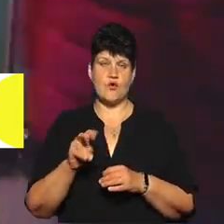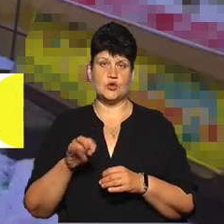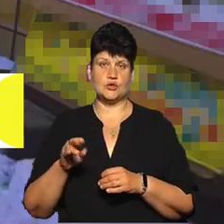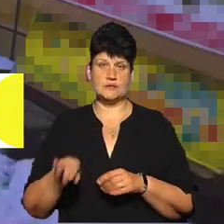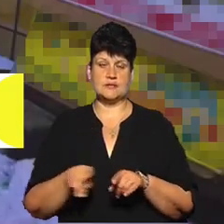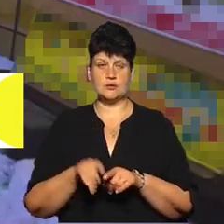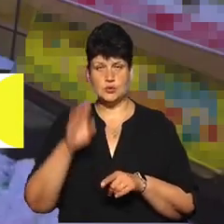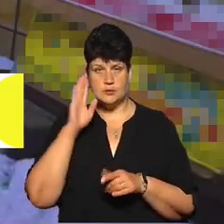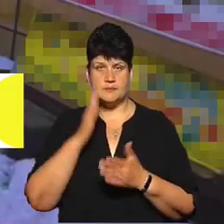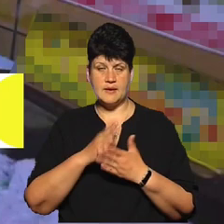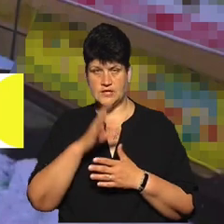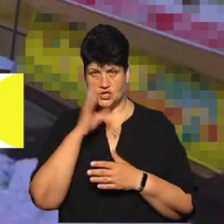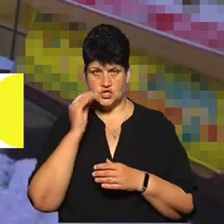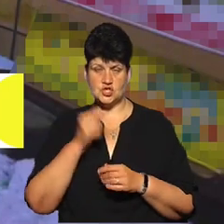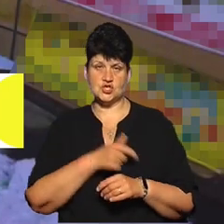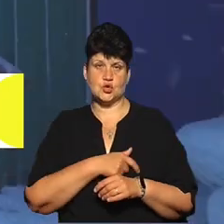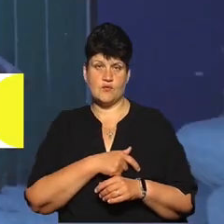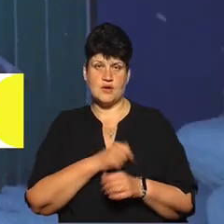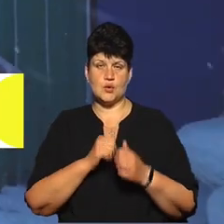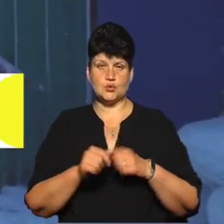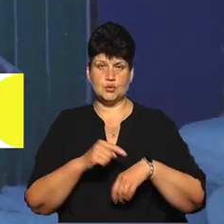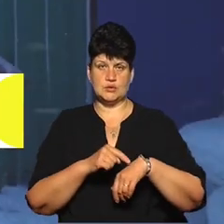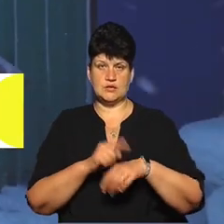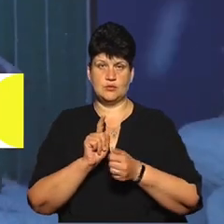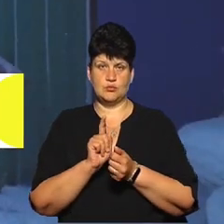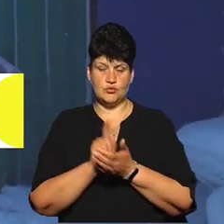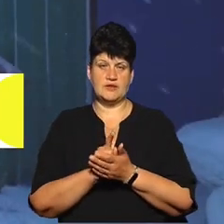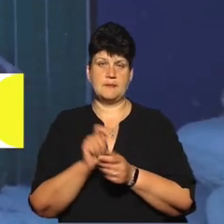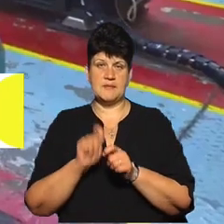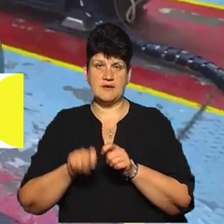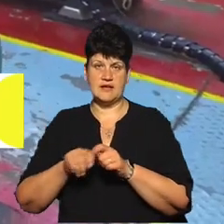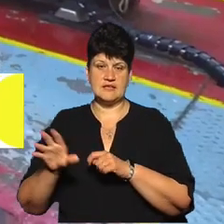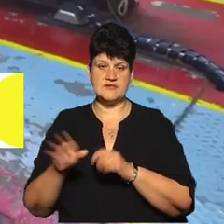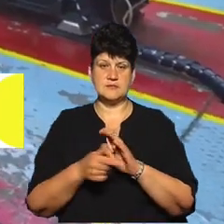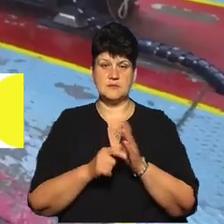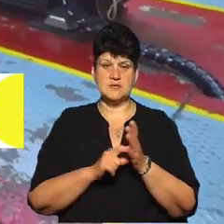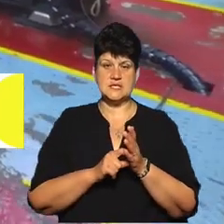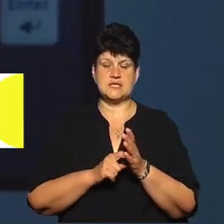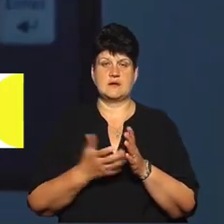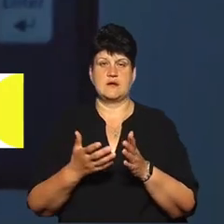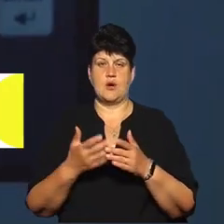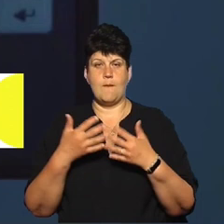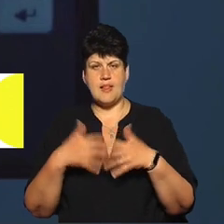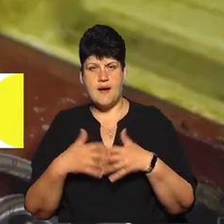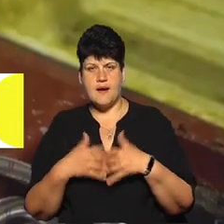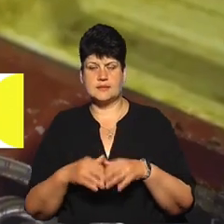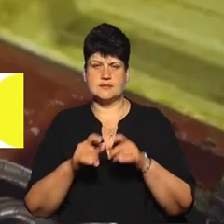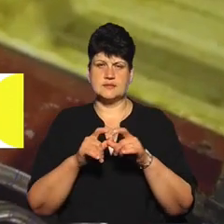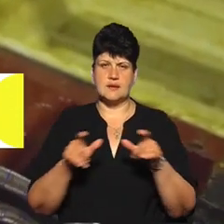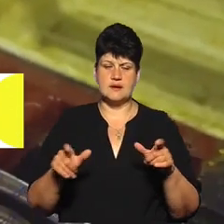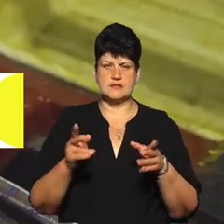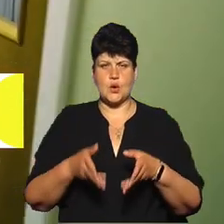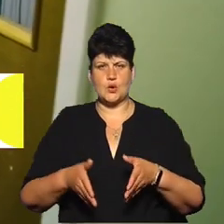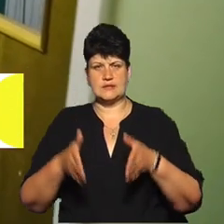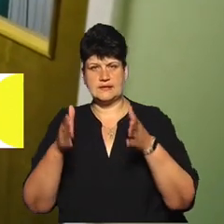нічні чергування. Відтак щогодини повинен перевіряти всі приміщення станції та обладнання. Дизель-генератори, котли, дистилятори